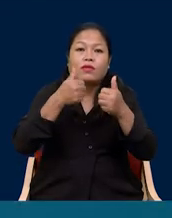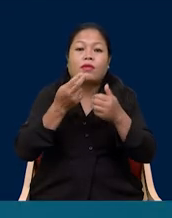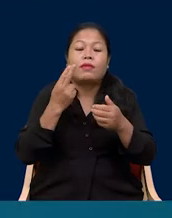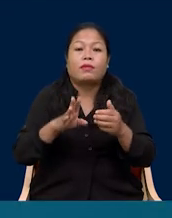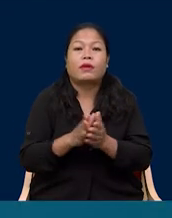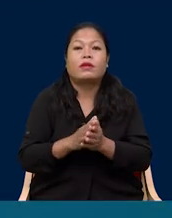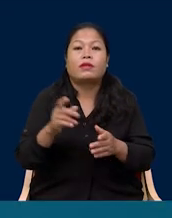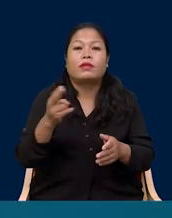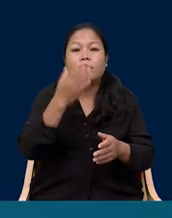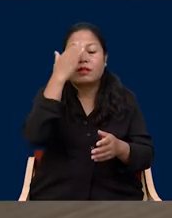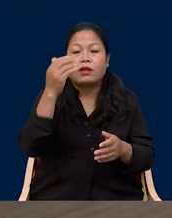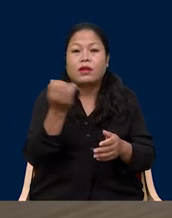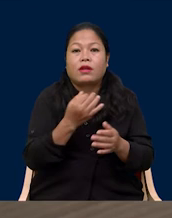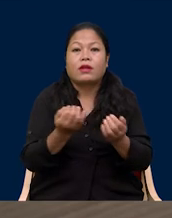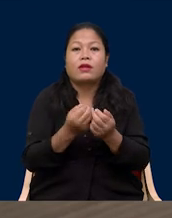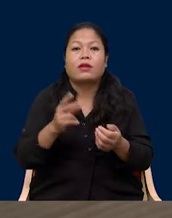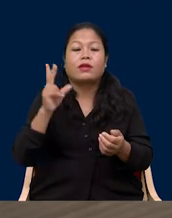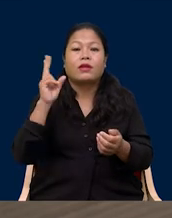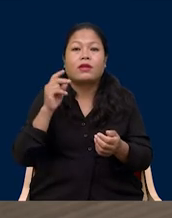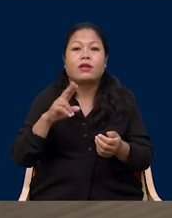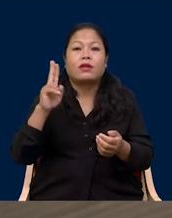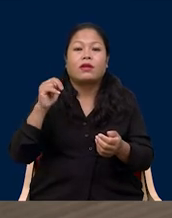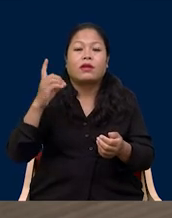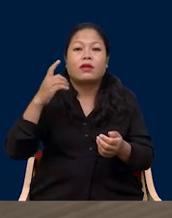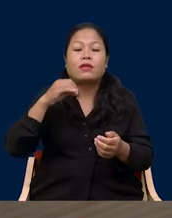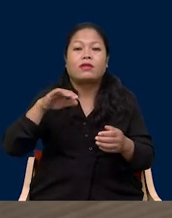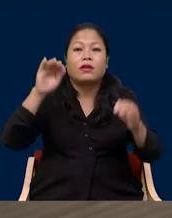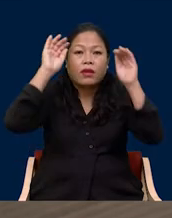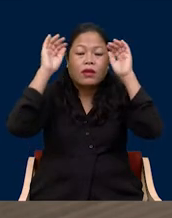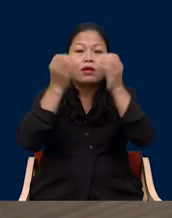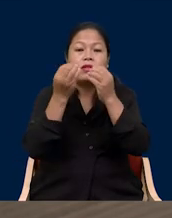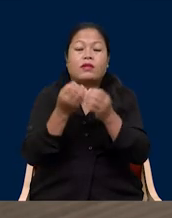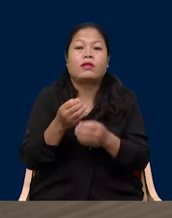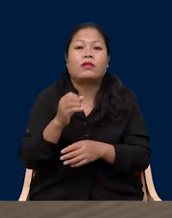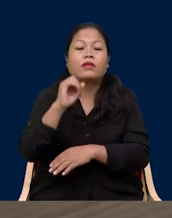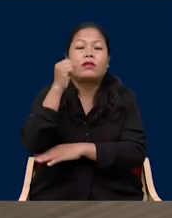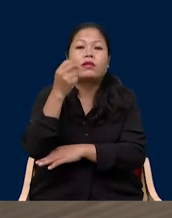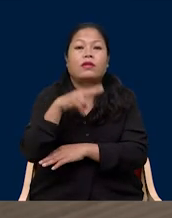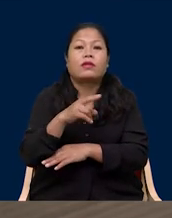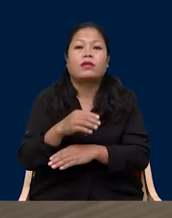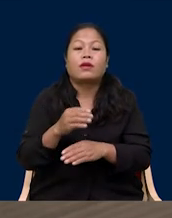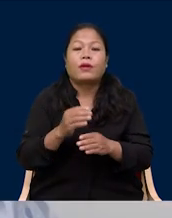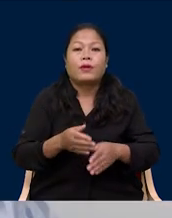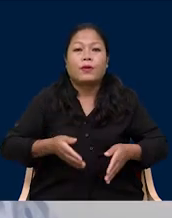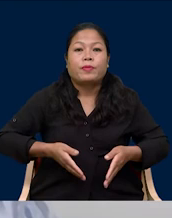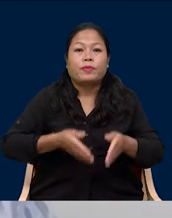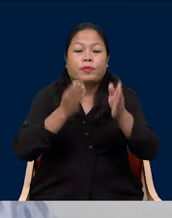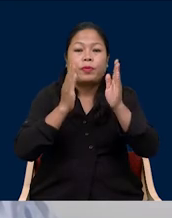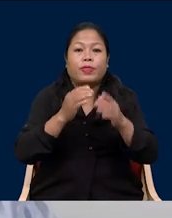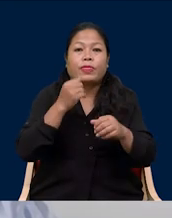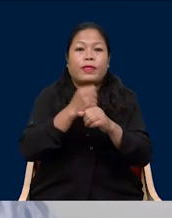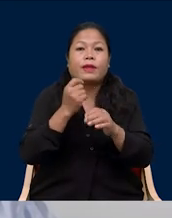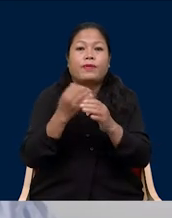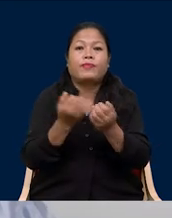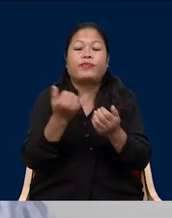विषयवस्तु पार्न सफल भएका छौँ. त्यस कारणले गर्दा नै हाम्रो दोस्रो एनडिसी चाहिँ अहिले अन्तर्राष्ट्रिय स्तरमा चाहिँ यसलाई रोल